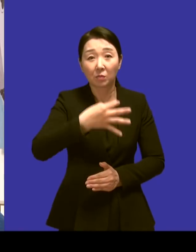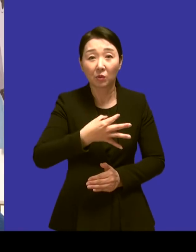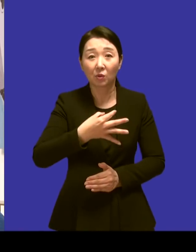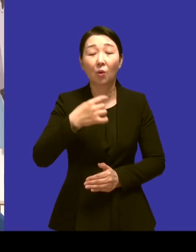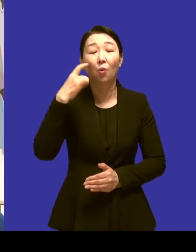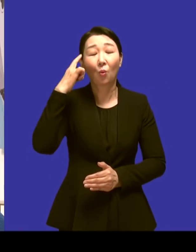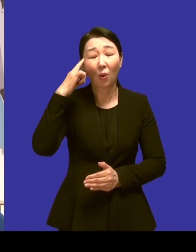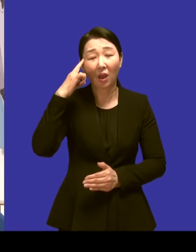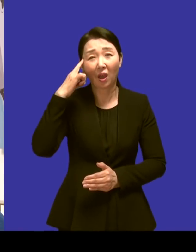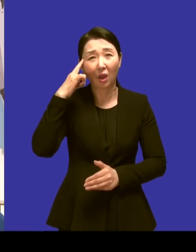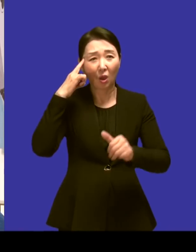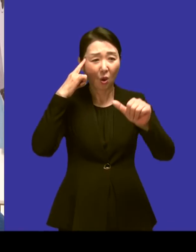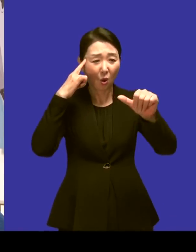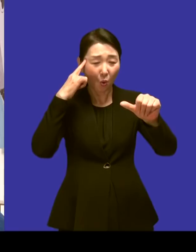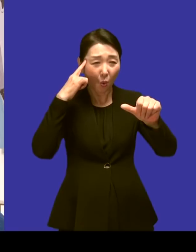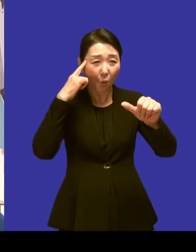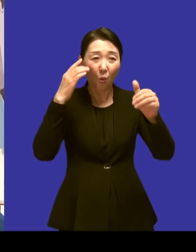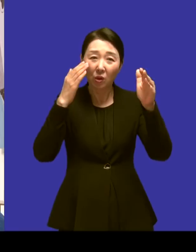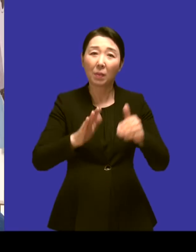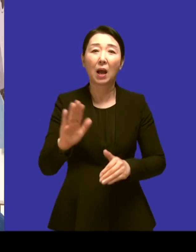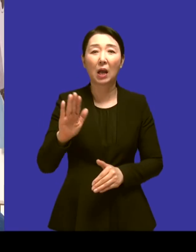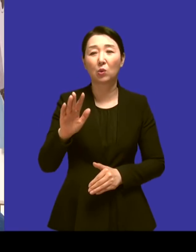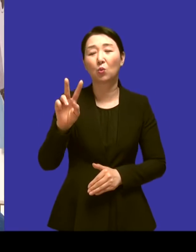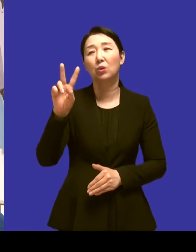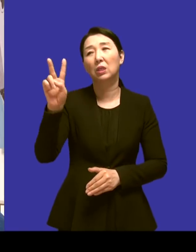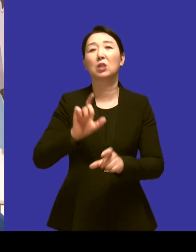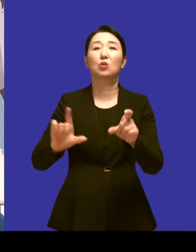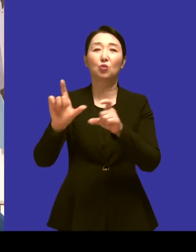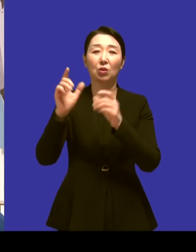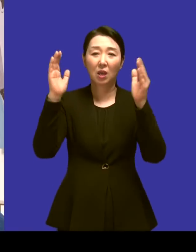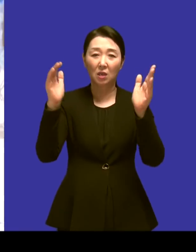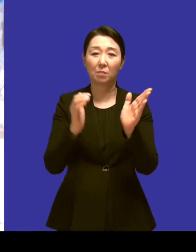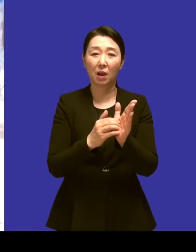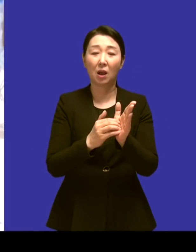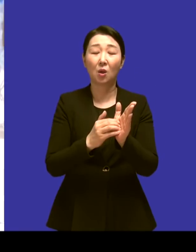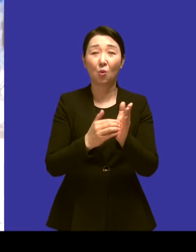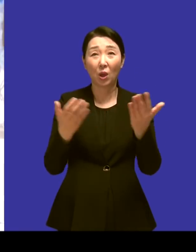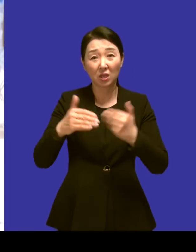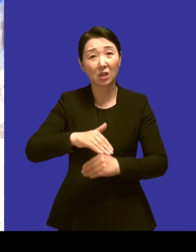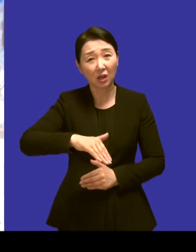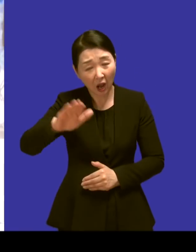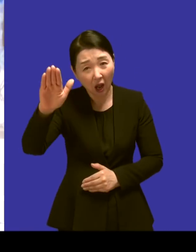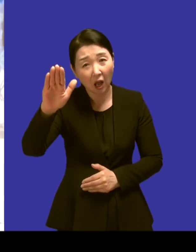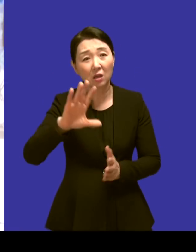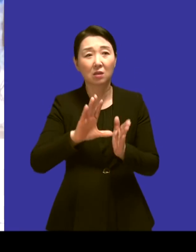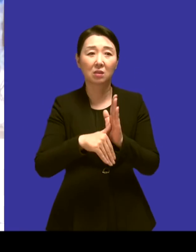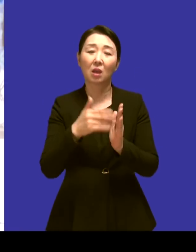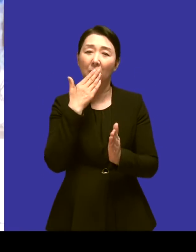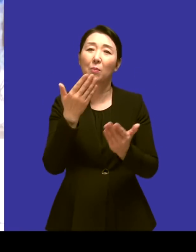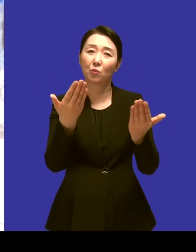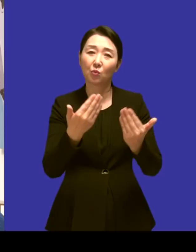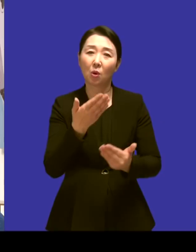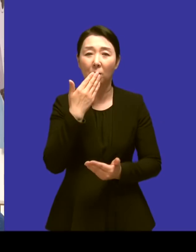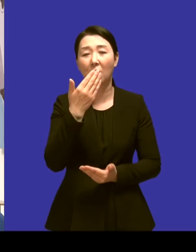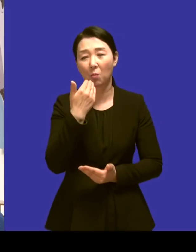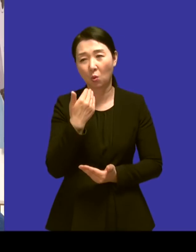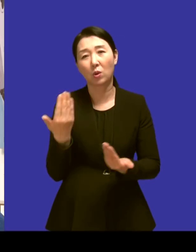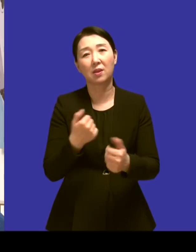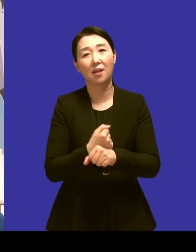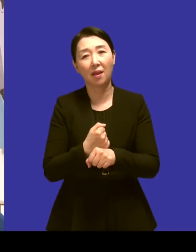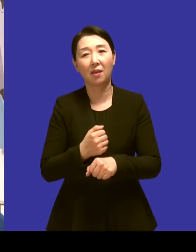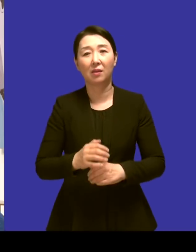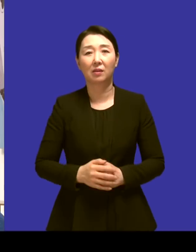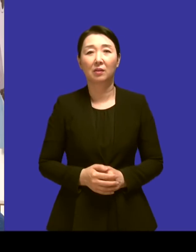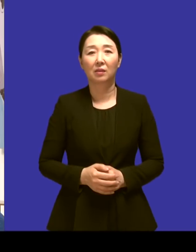이틀도 일을 했어요. 네. 그래서 거의 일주일 내내, 왜냐면 적어도 일하러 가면 밥은 주니까. 예. 그래서 밥 얻어 먹고 그래서 일하고, 그러니까